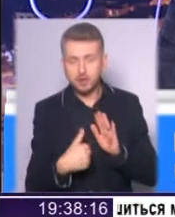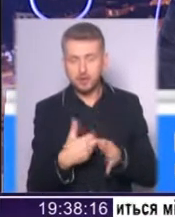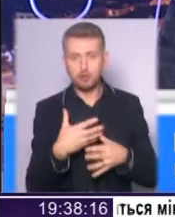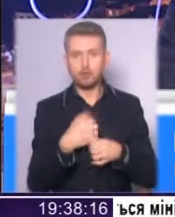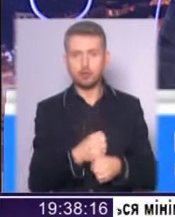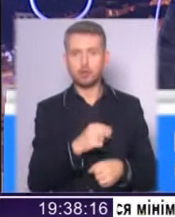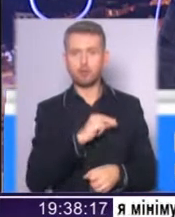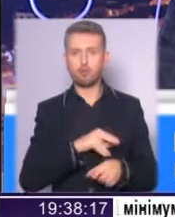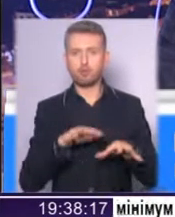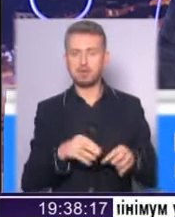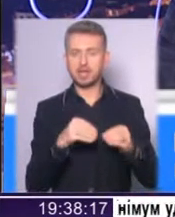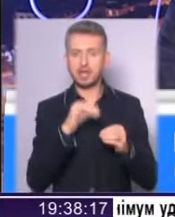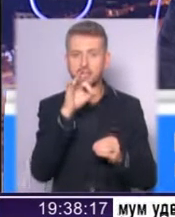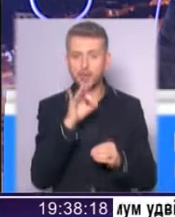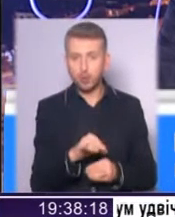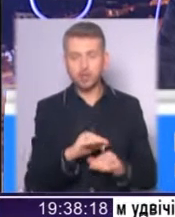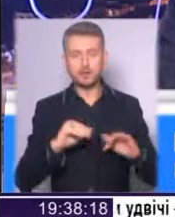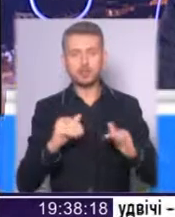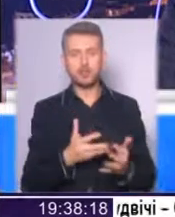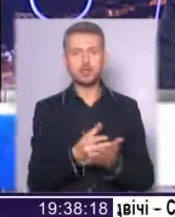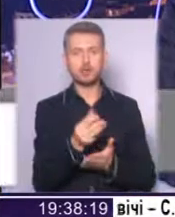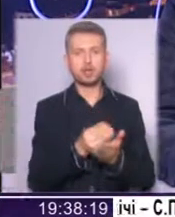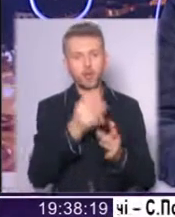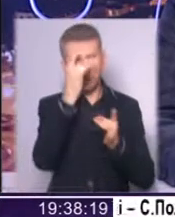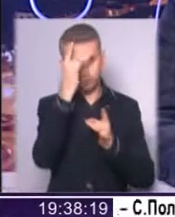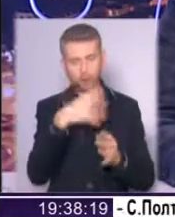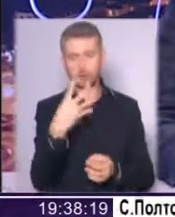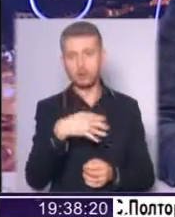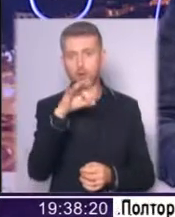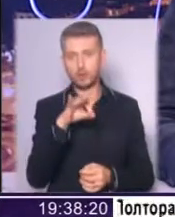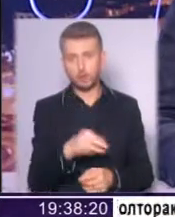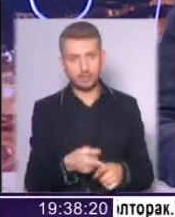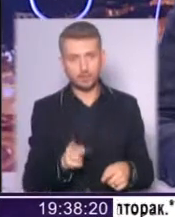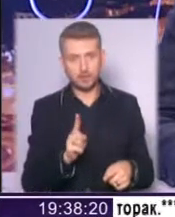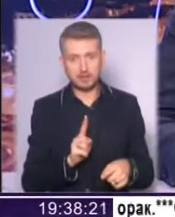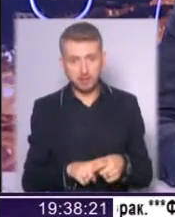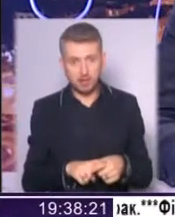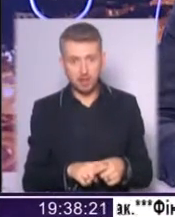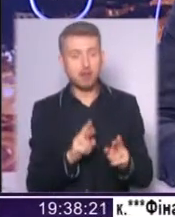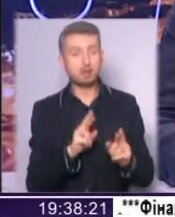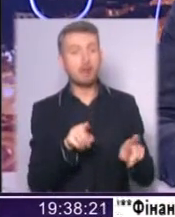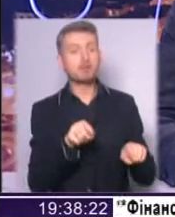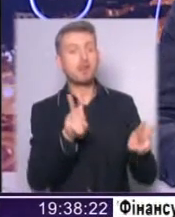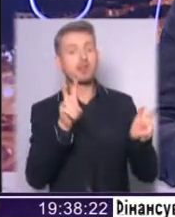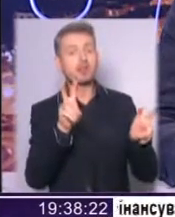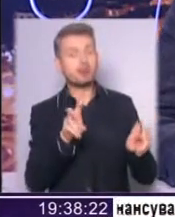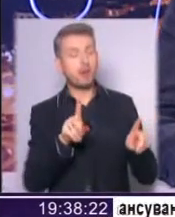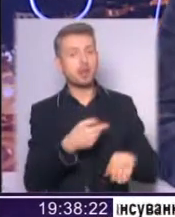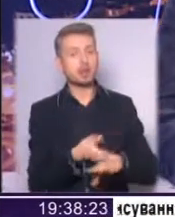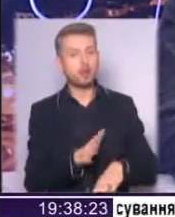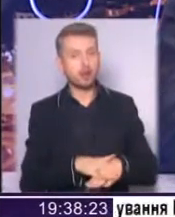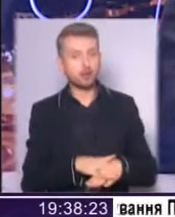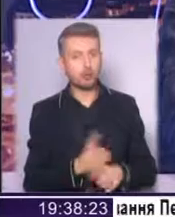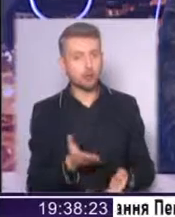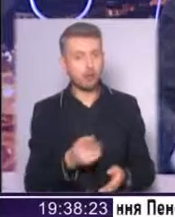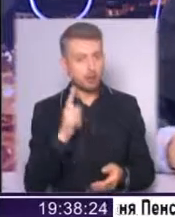правда, подорожчання на ліки і саме основне скорочення фінансування медицини більше 10%,